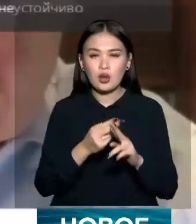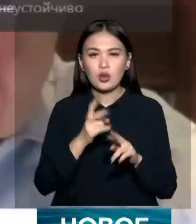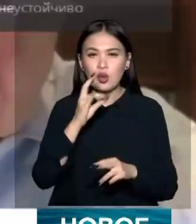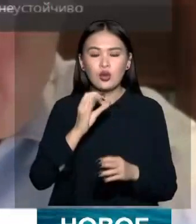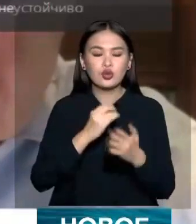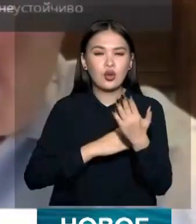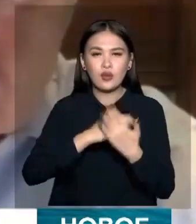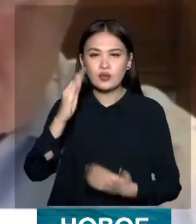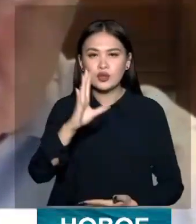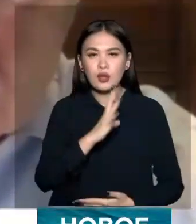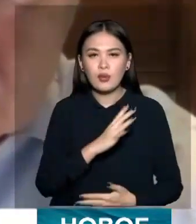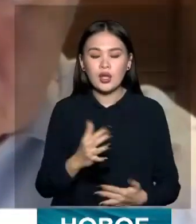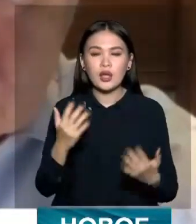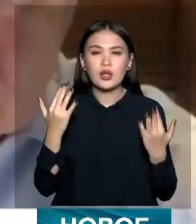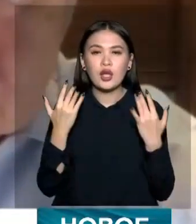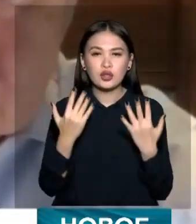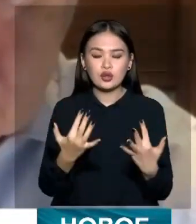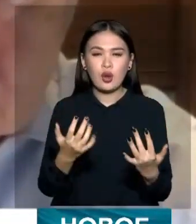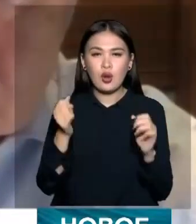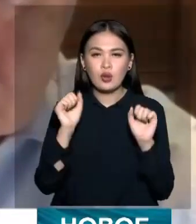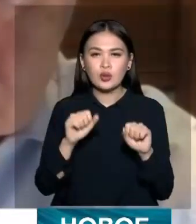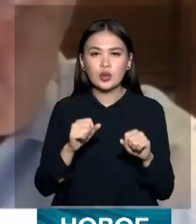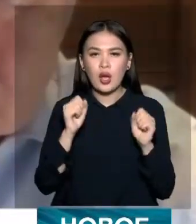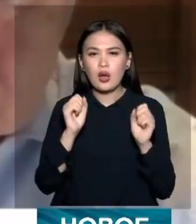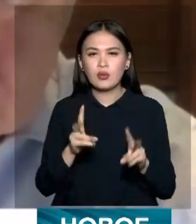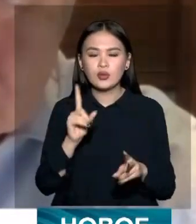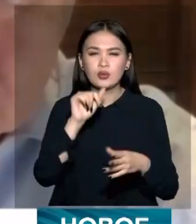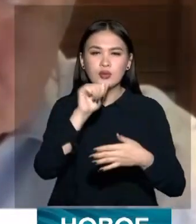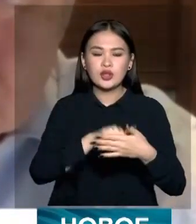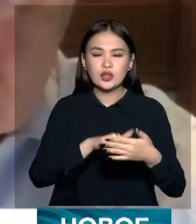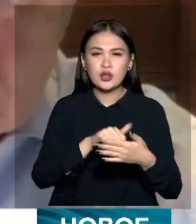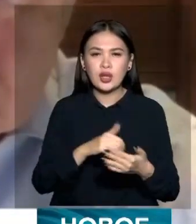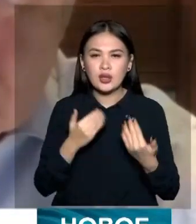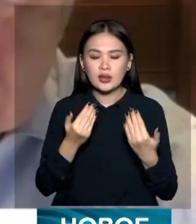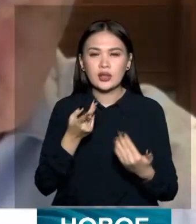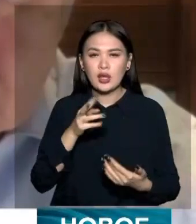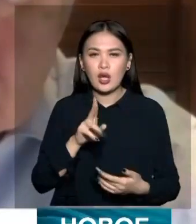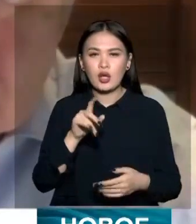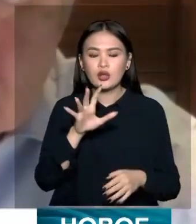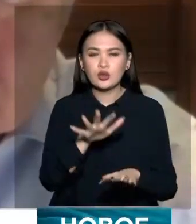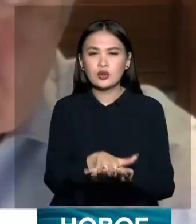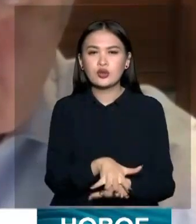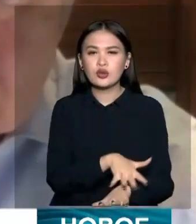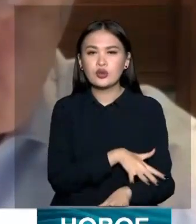выше. Насколько критично это значение и какие причины могли влиять на замедление?